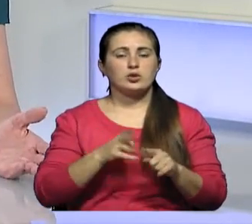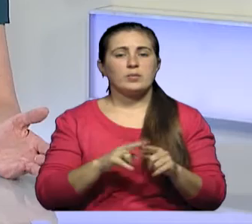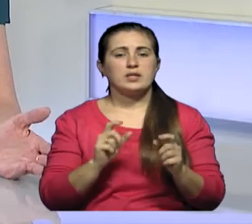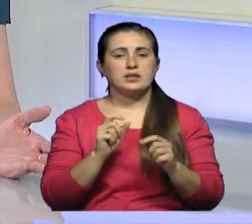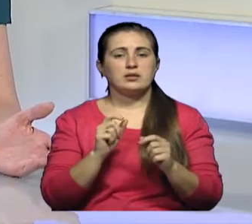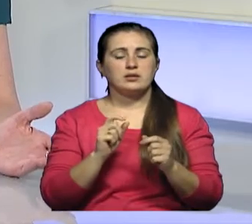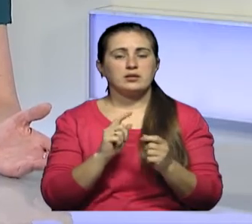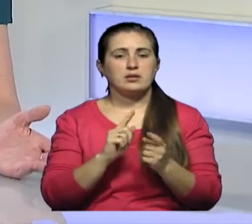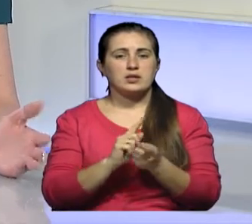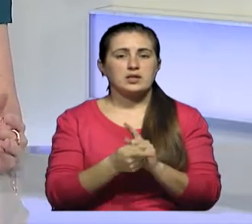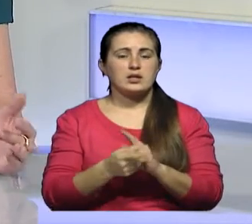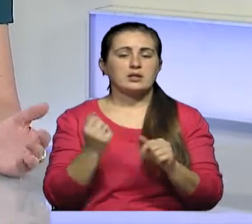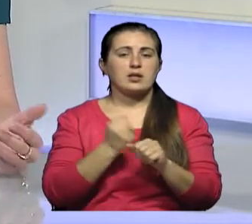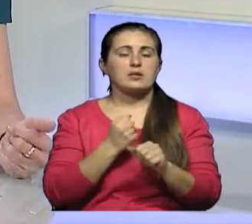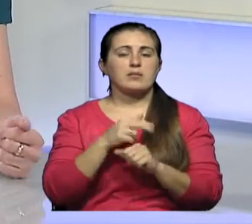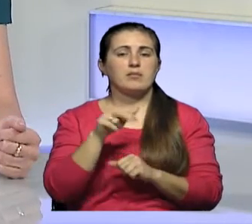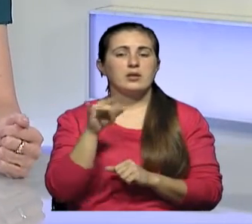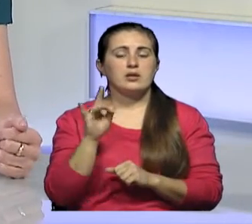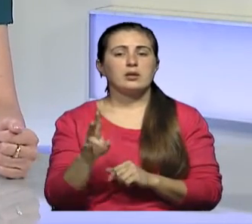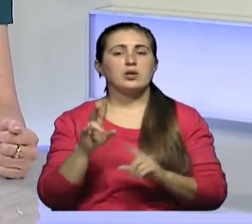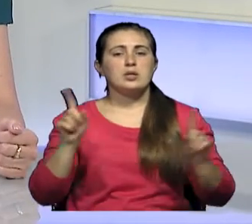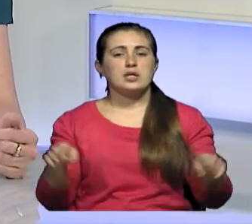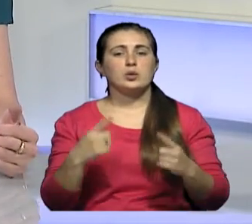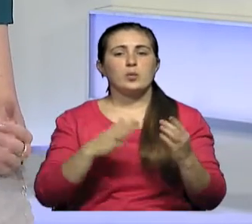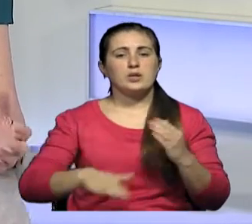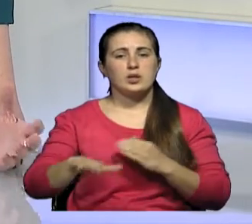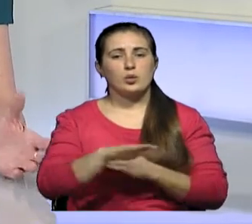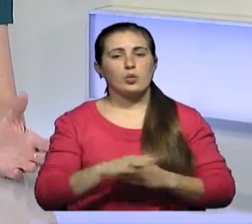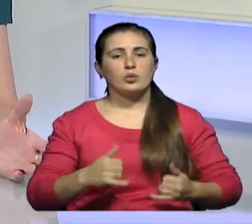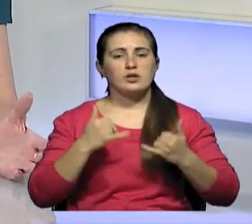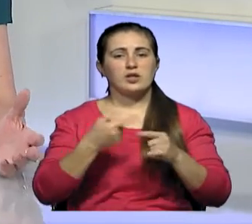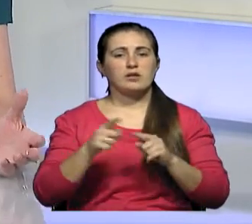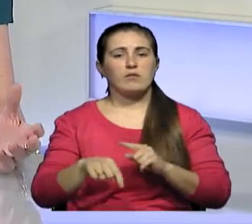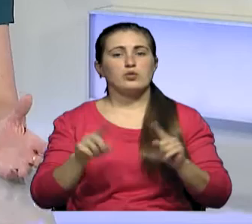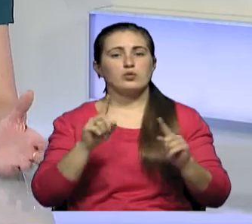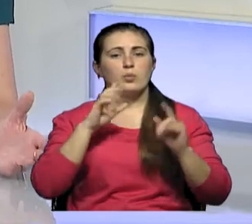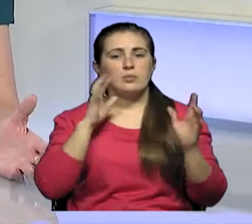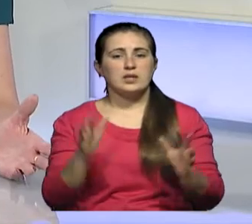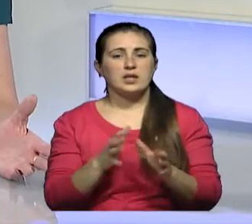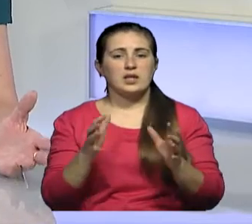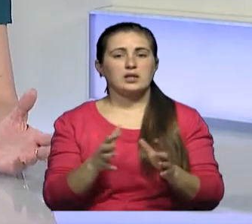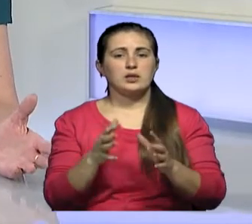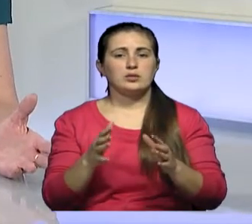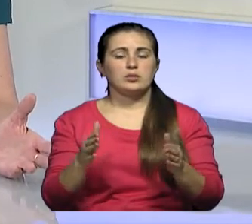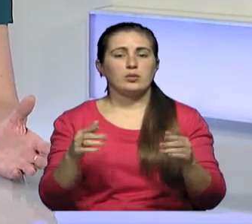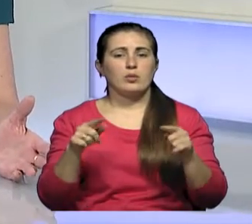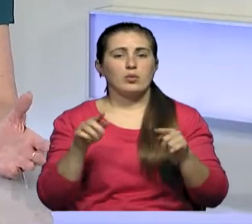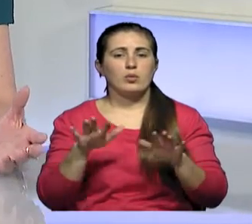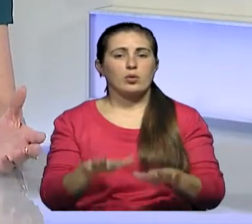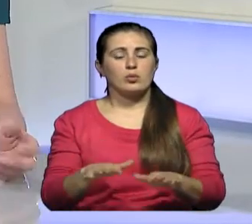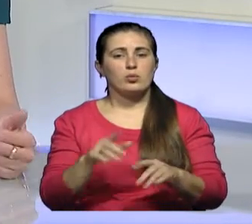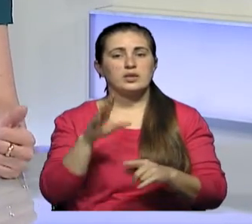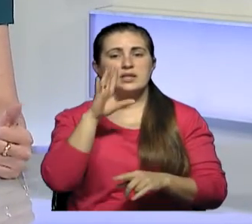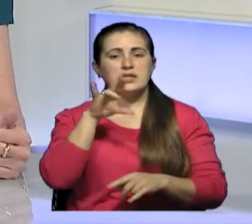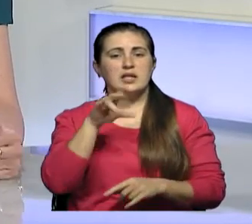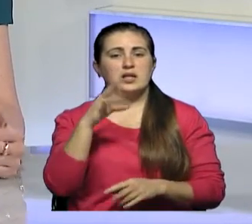заказника или парка ну то есть создаем территории для того чтобы сохранить уголок дикой природы для